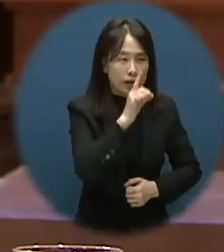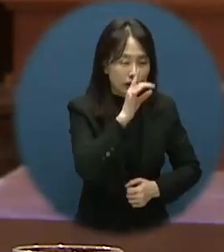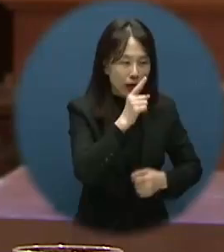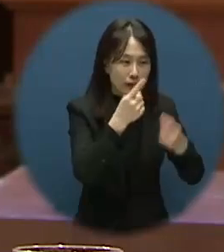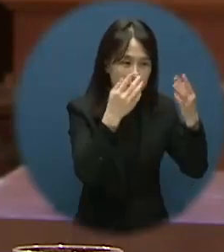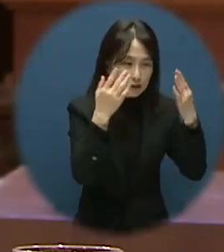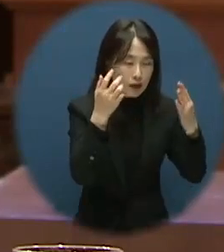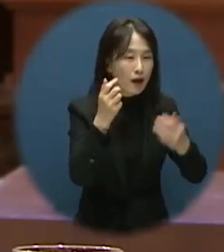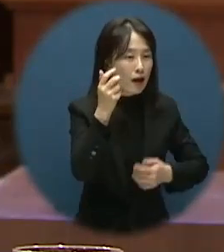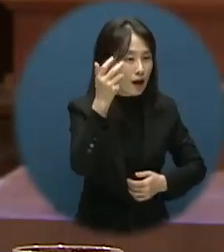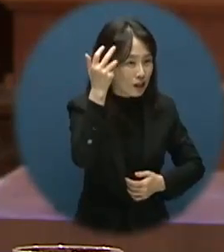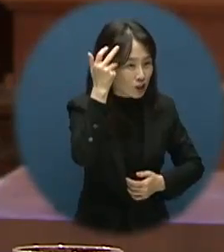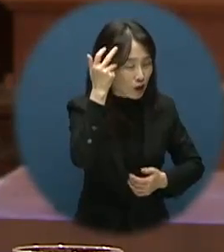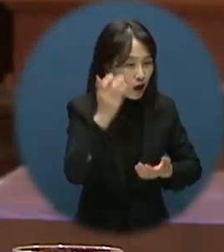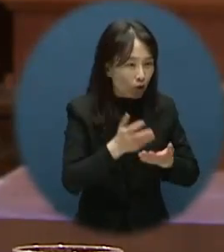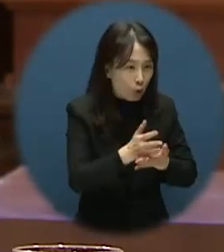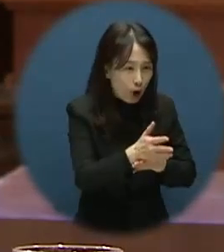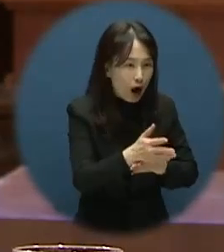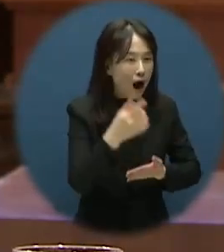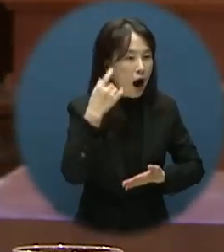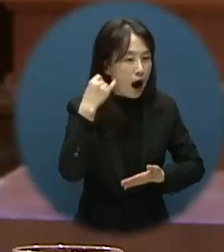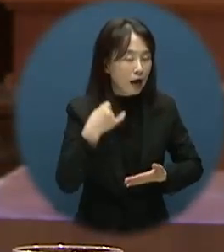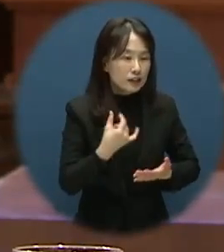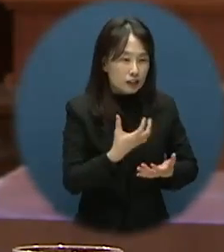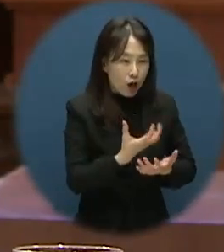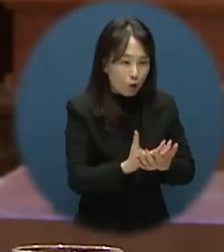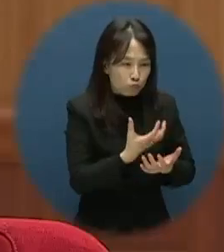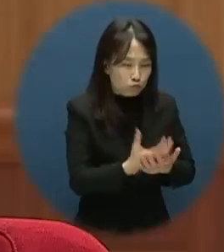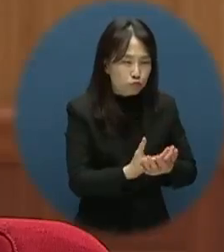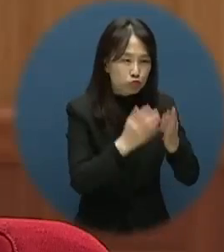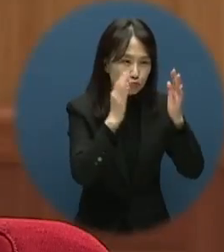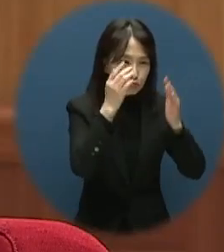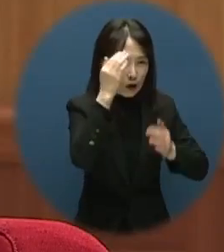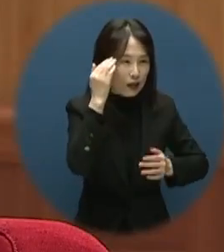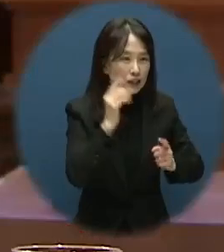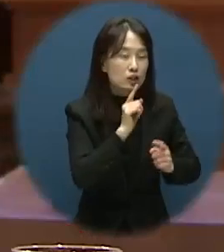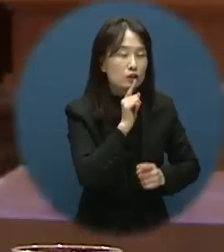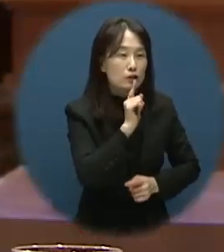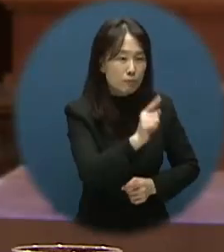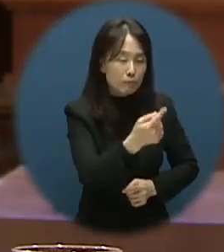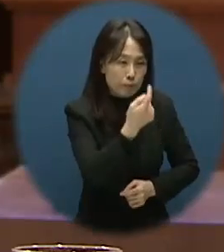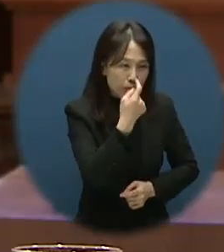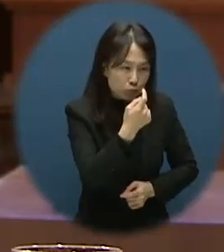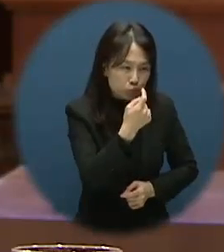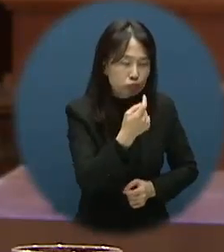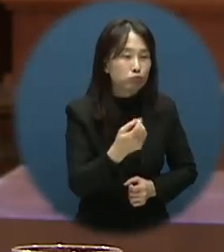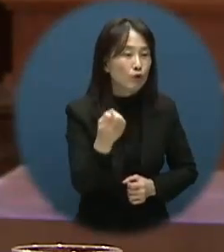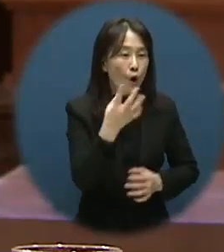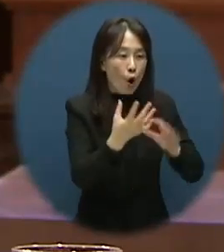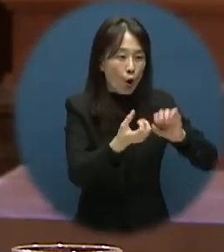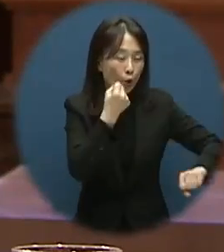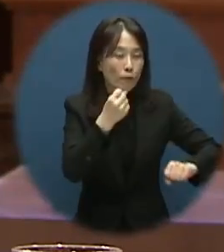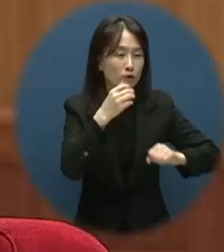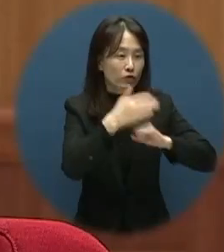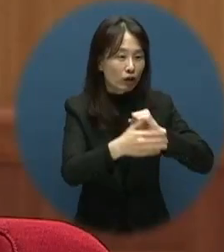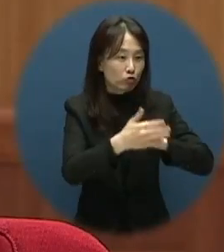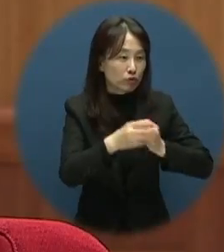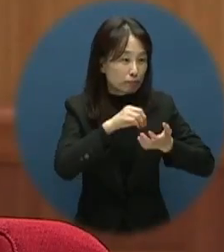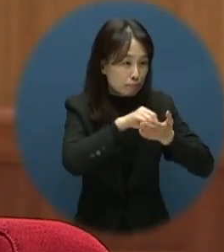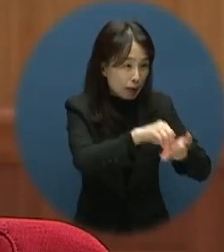동양 철학과 한자 공부, 한글 공부. 네. 그리고 곧바로 대구 경산대학을 입학을